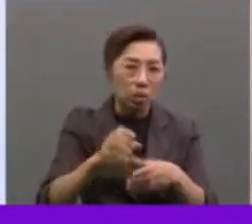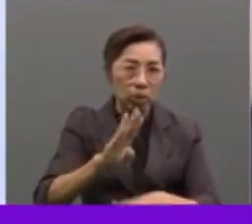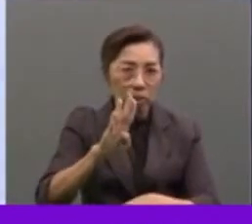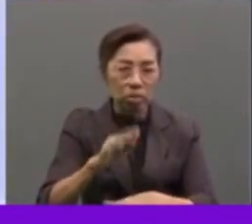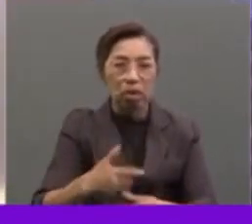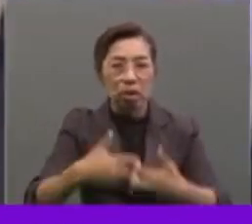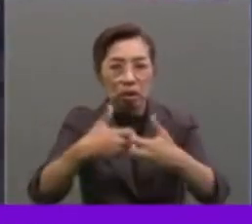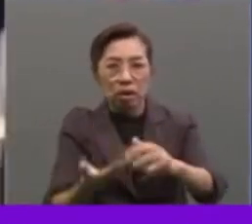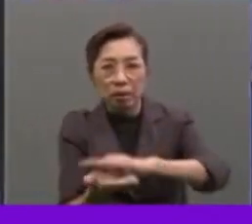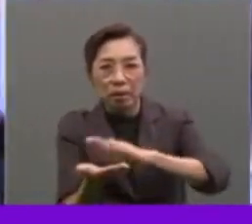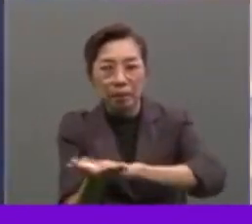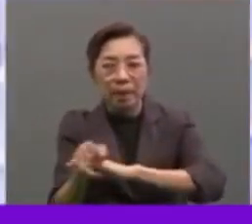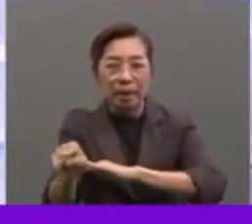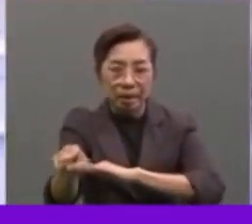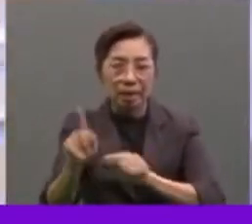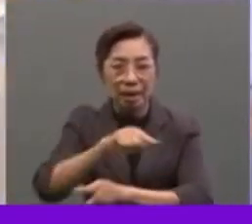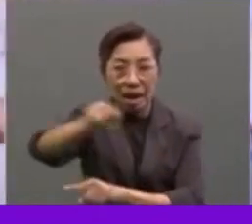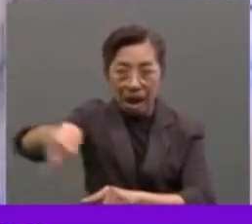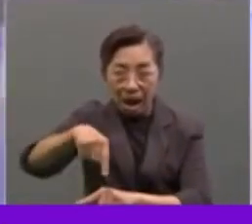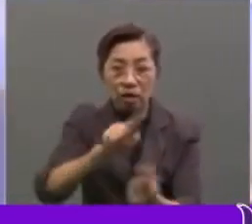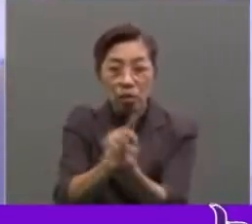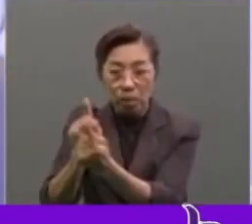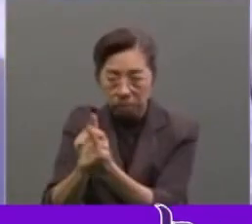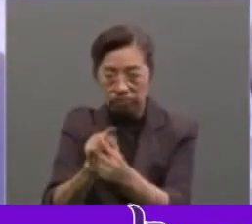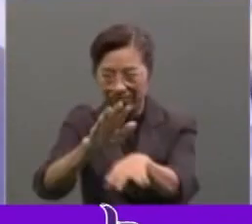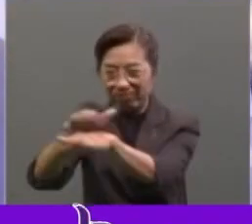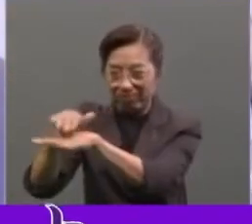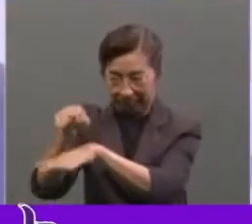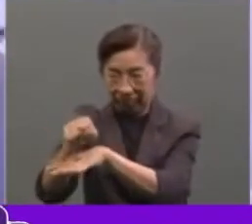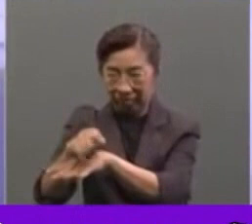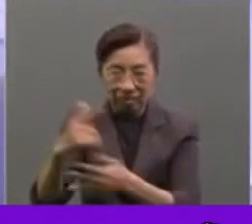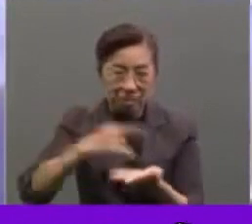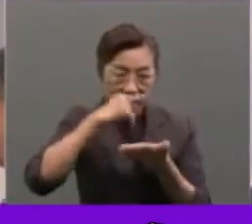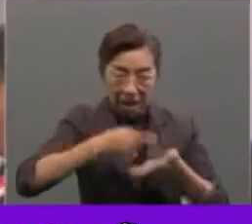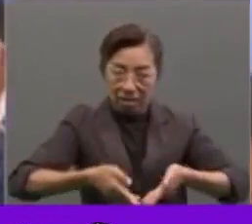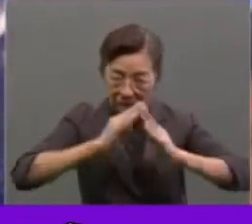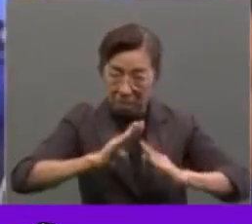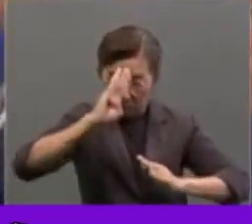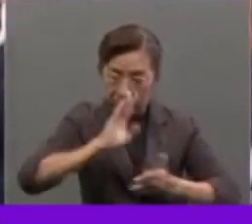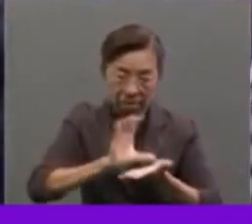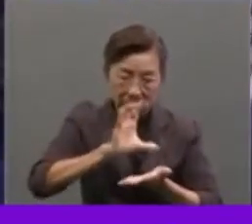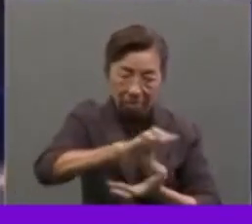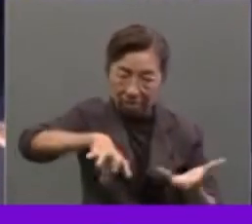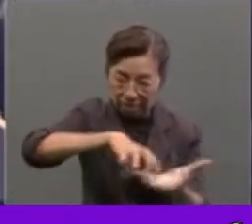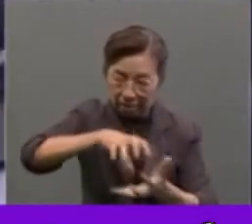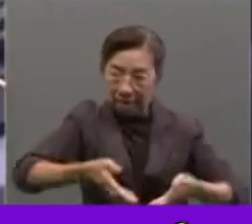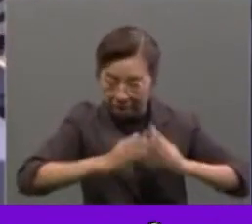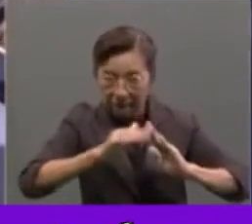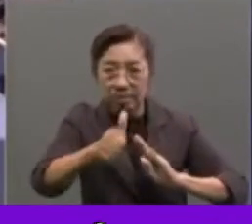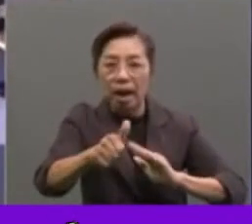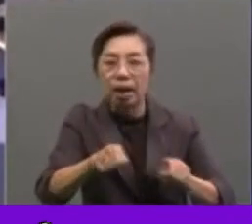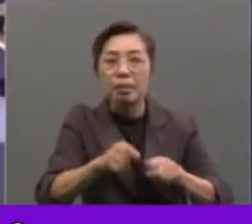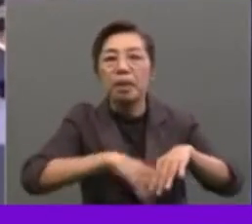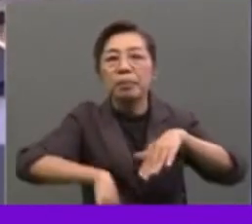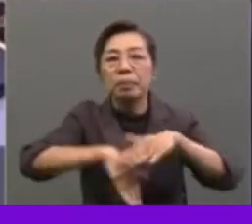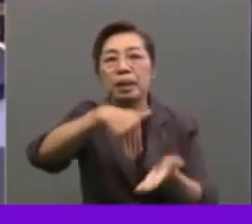ตามเวลาท้องถิ่นนครซานฟรานซิสโกนะครับนายเศรษฐาทวีศิลป์นายกรัฐมนตรีและรัฐมนตรีว่าการกระทรวงการคลัง